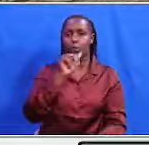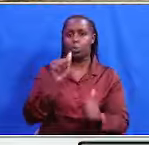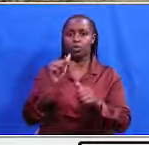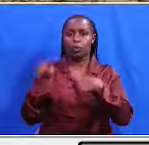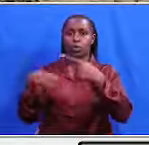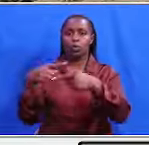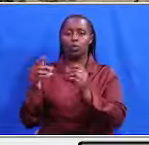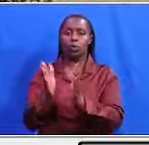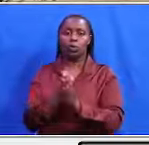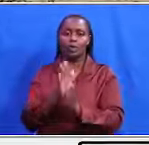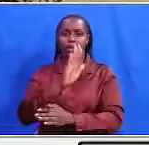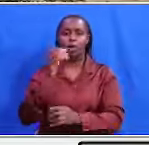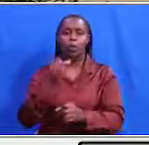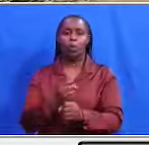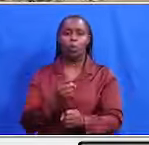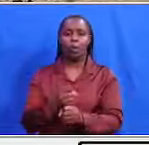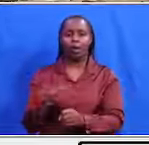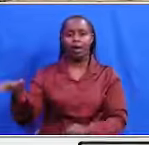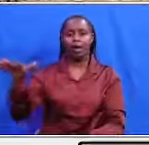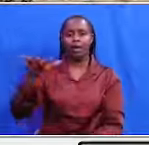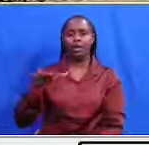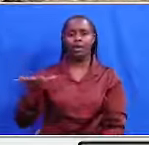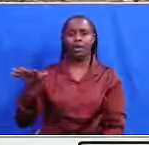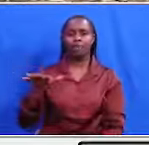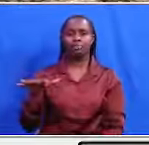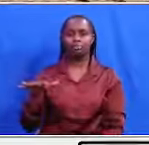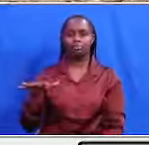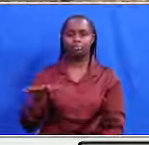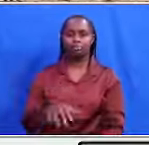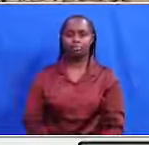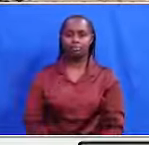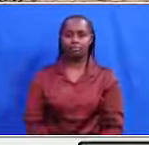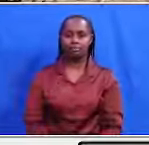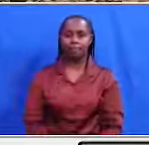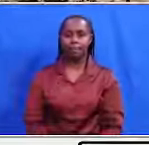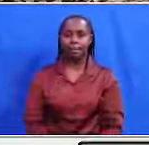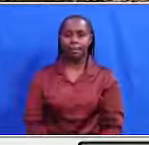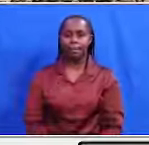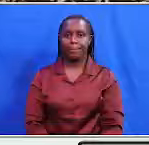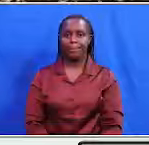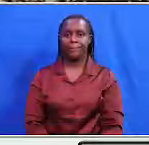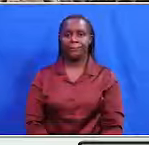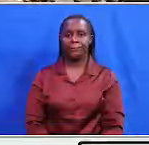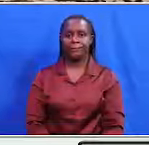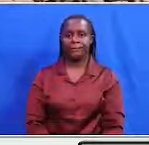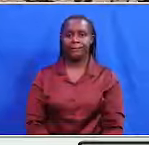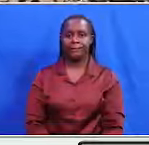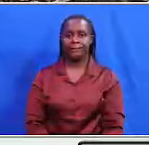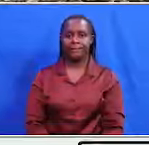zake eneo hili. Andrew Juma, TV 47, katika